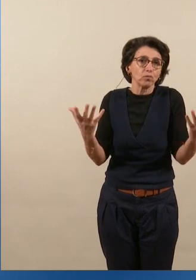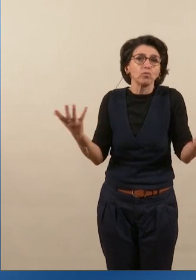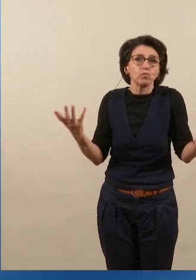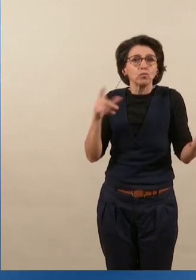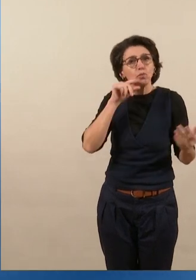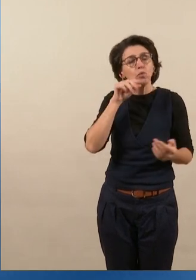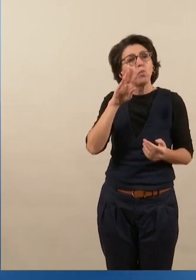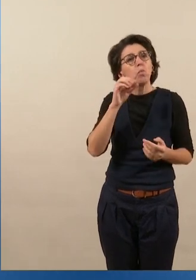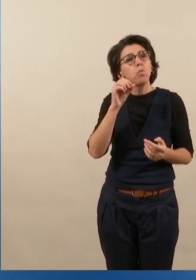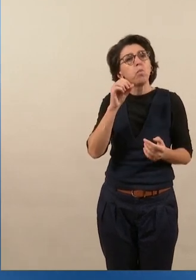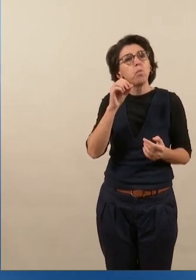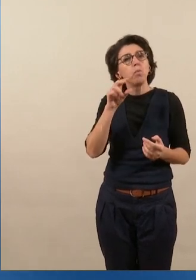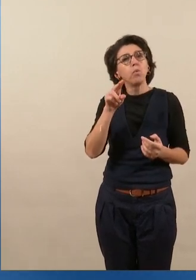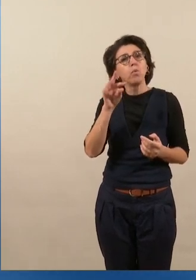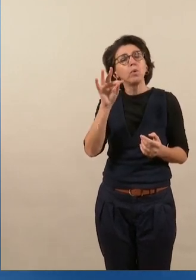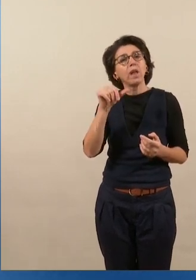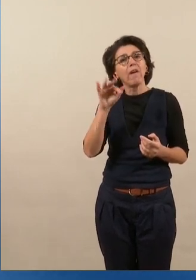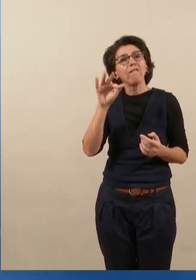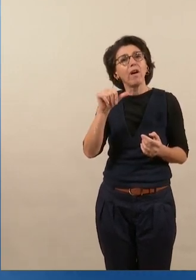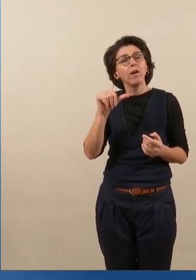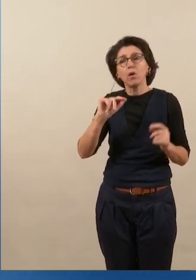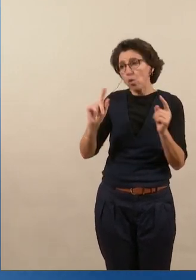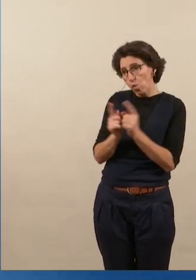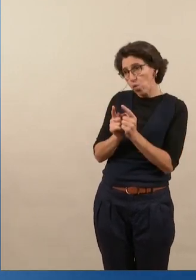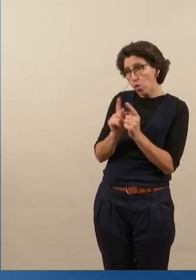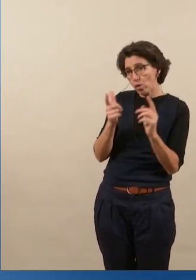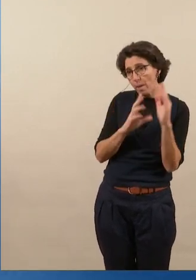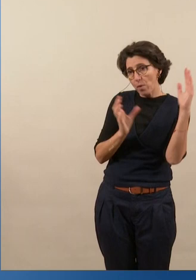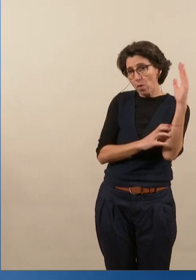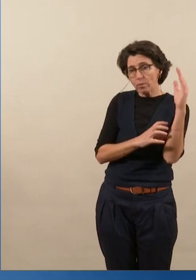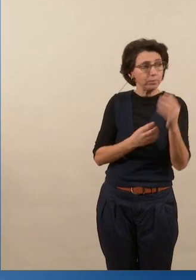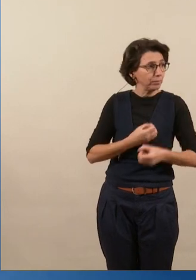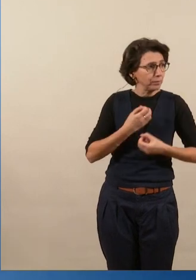donc et peut-être on peut juste dire un mot sur cet amendement